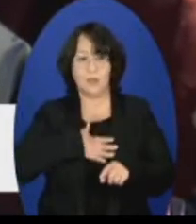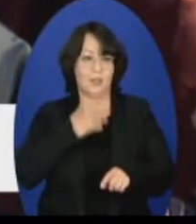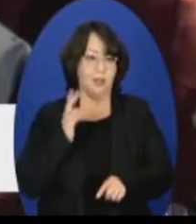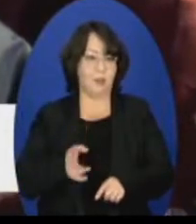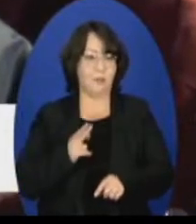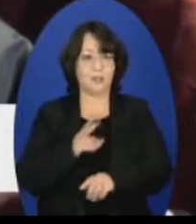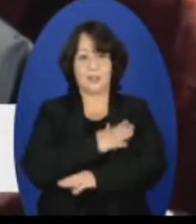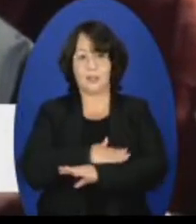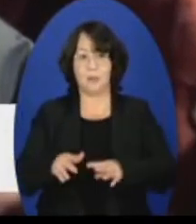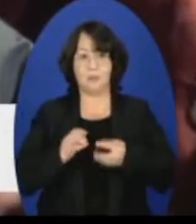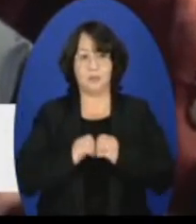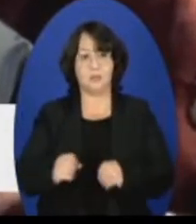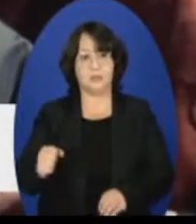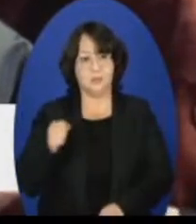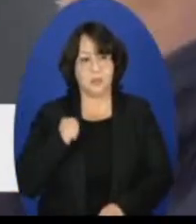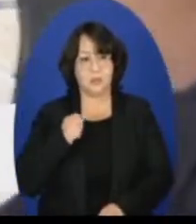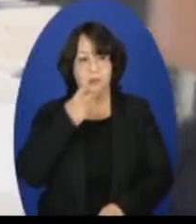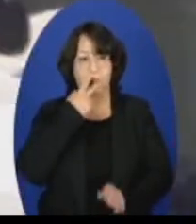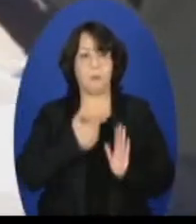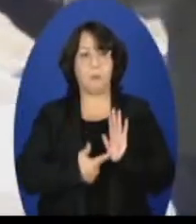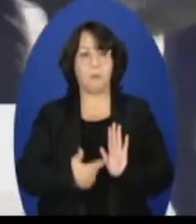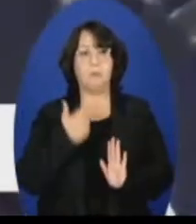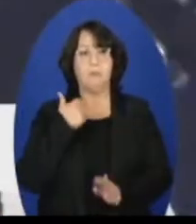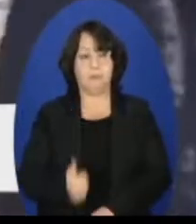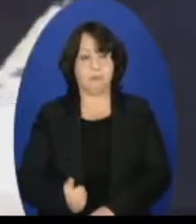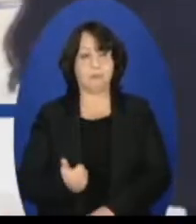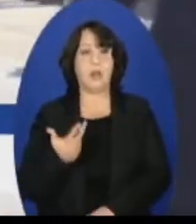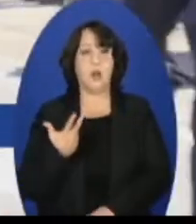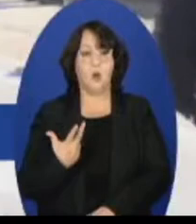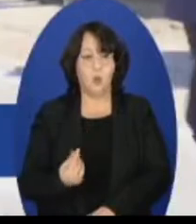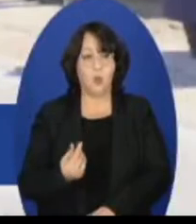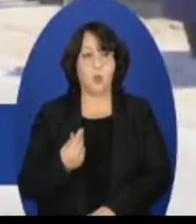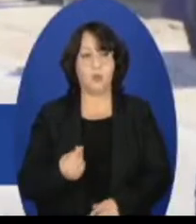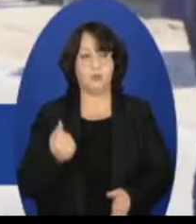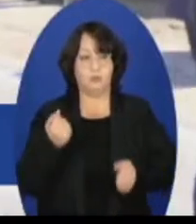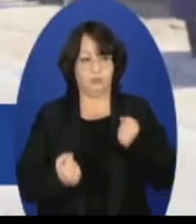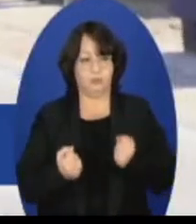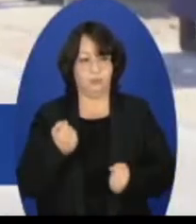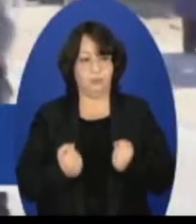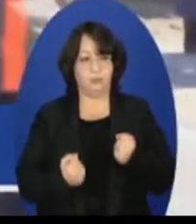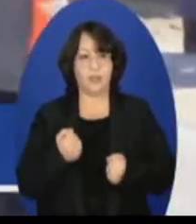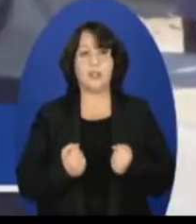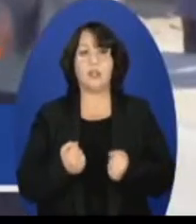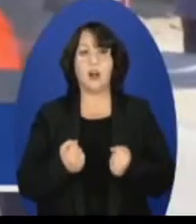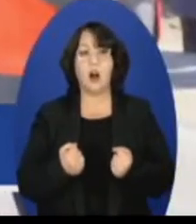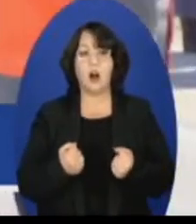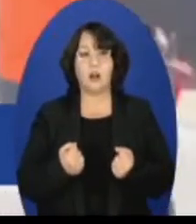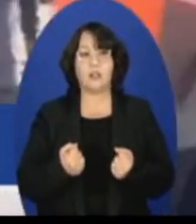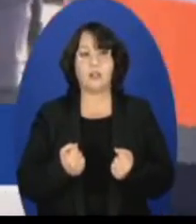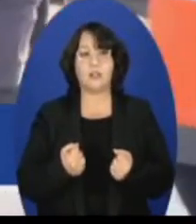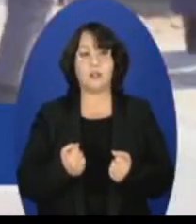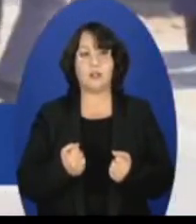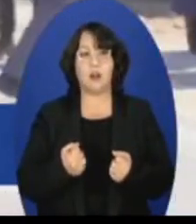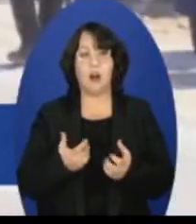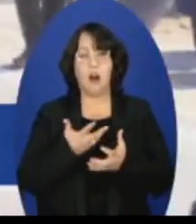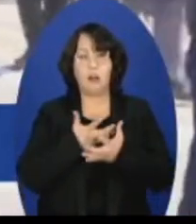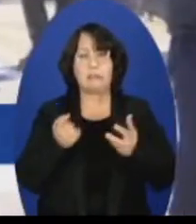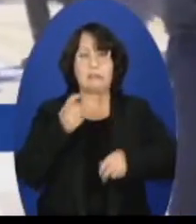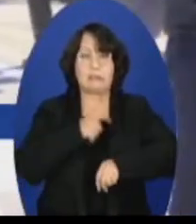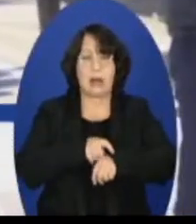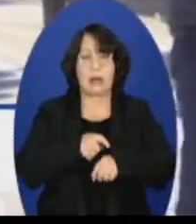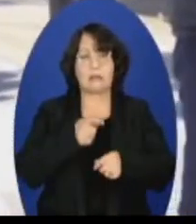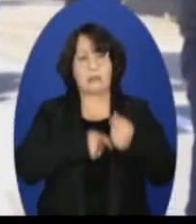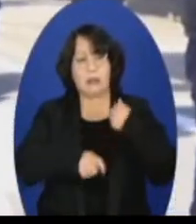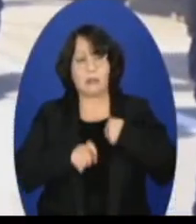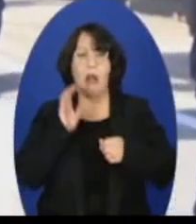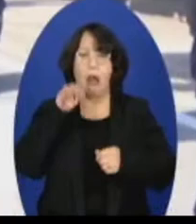байна гэдгийг бол харуулж чадлаа. Үнэхээр одоо явж байгаа хэдэнэ одон эдэн цагаар одоо явж